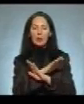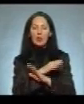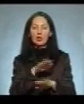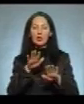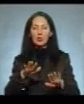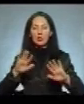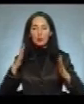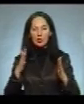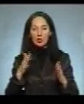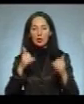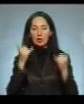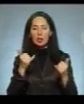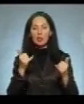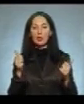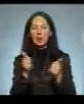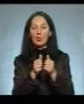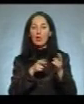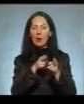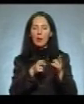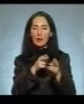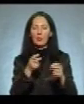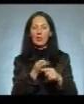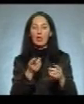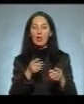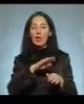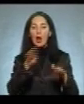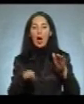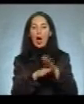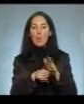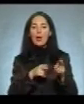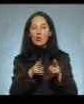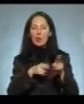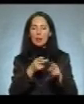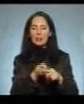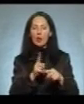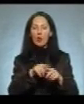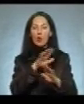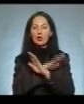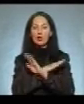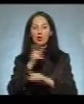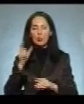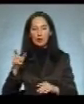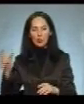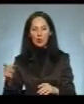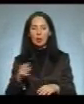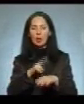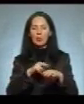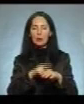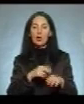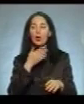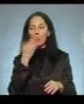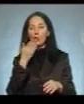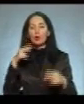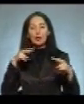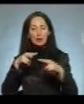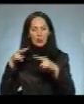загинув чоловік. За моєю спиною працівники слідчо-оперативної групи здійснюють огляд місця аварії і опитують очевидців. Давати